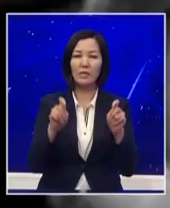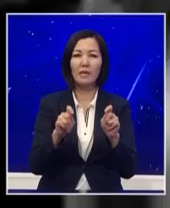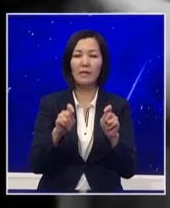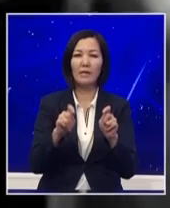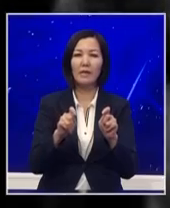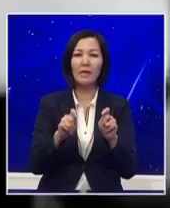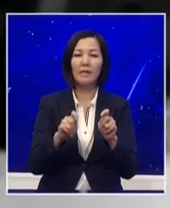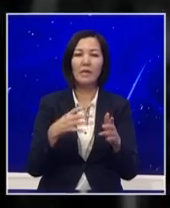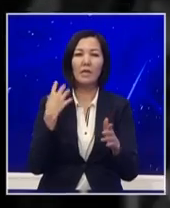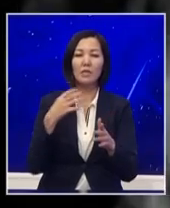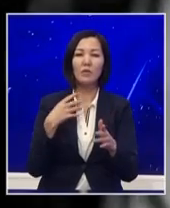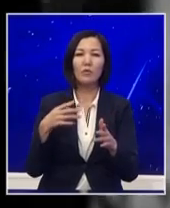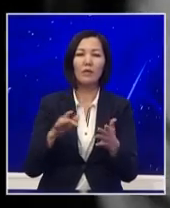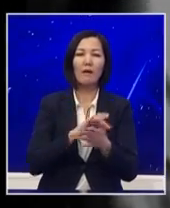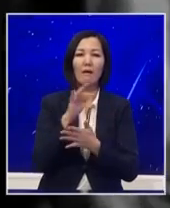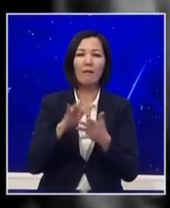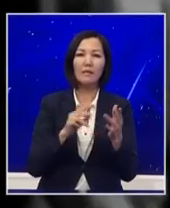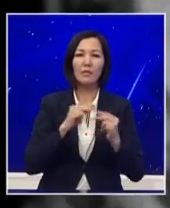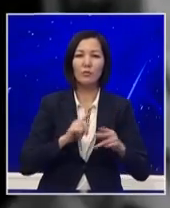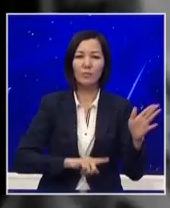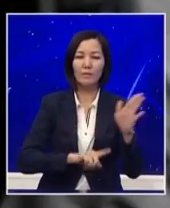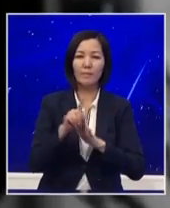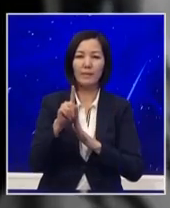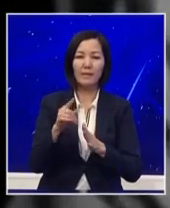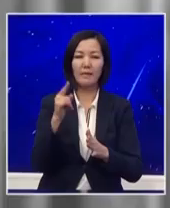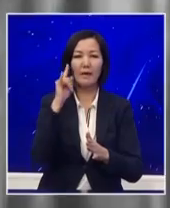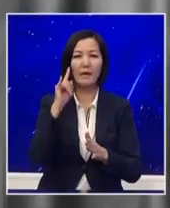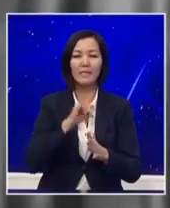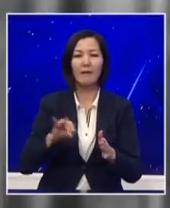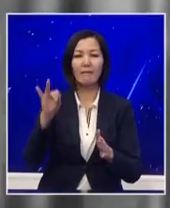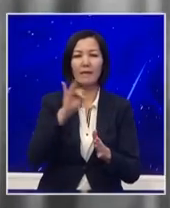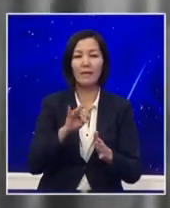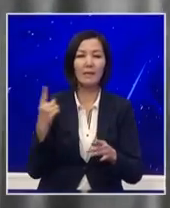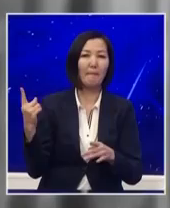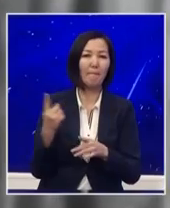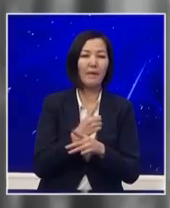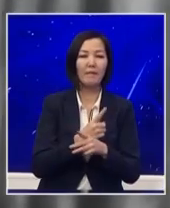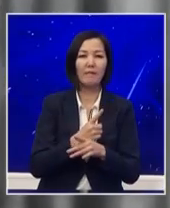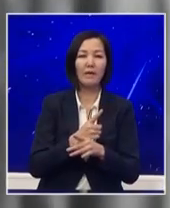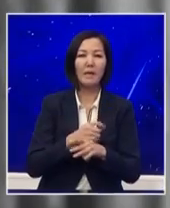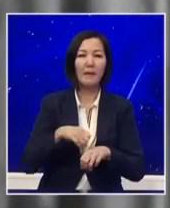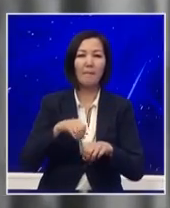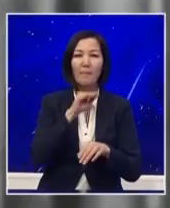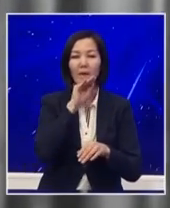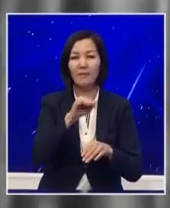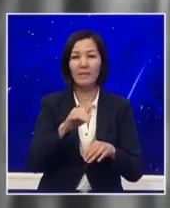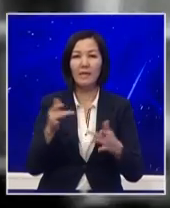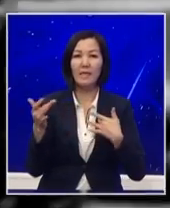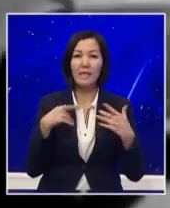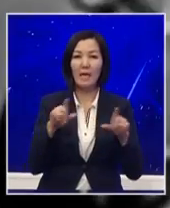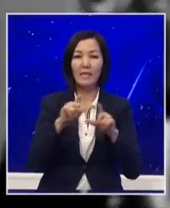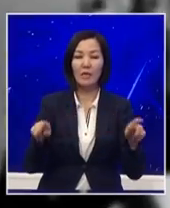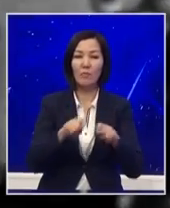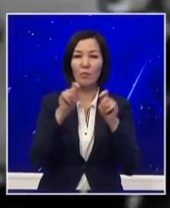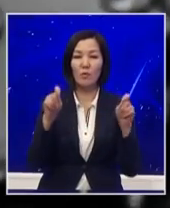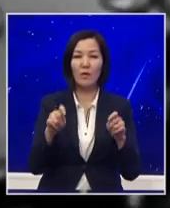астанасы Қызылорда қаласында жұмысын бастады. Бұл қазақ тарихындағы тұңғыш кәсіби театр еді. Өнер ордасының көрерменге